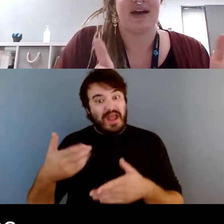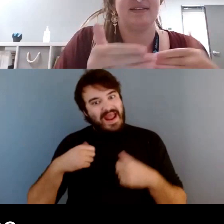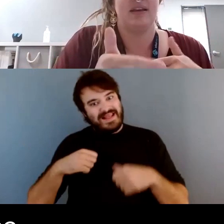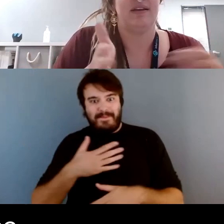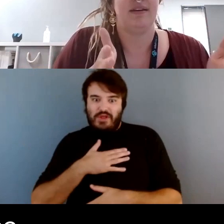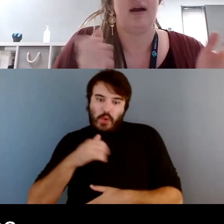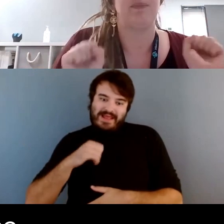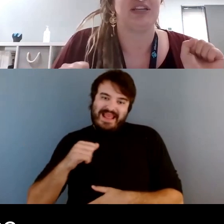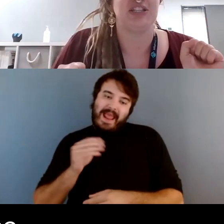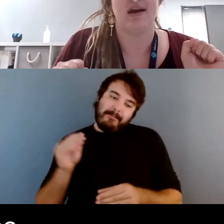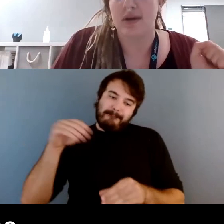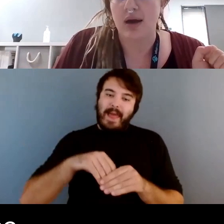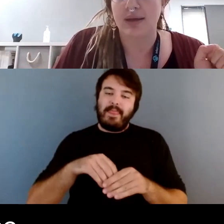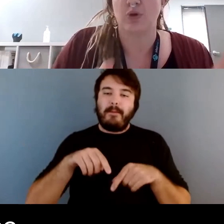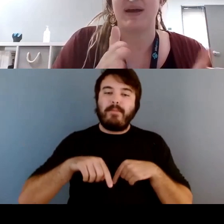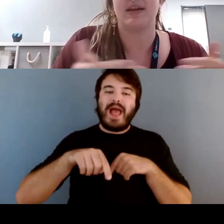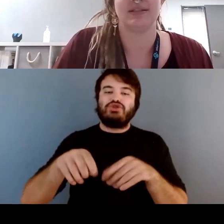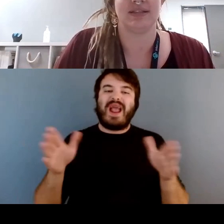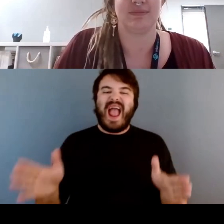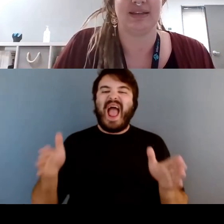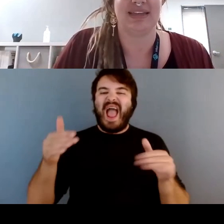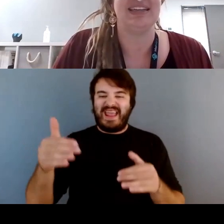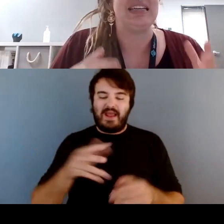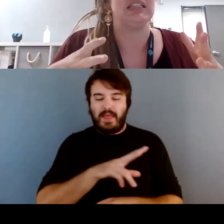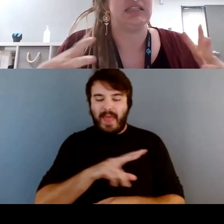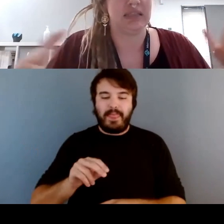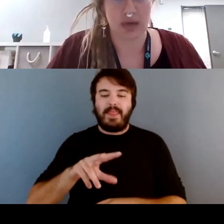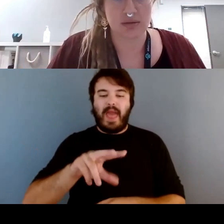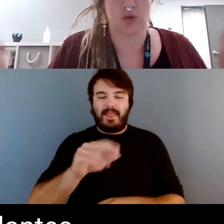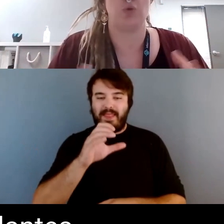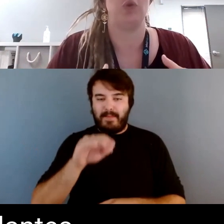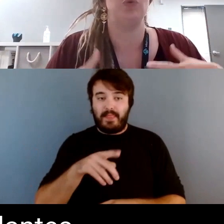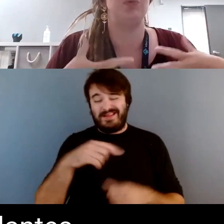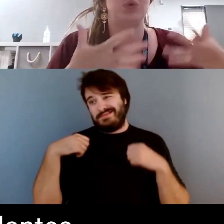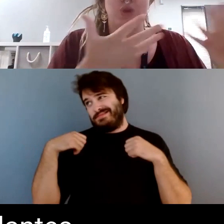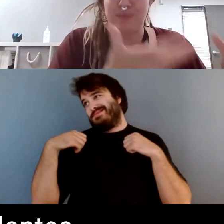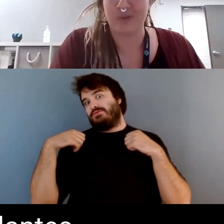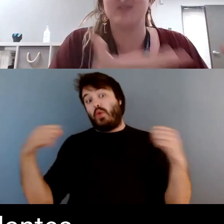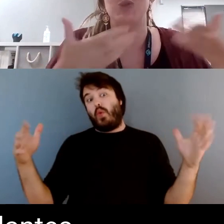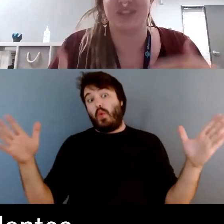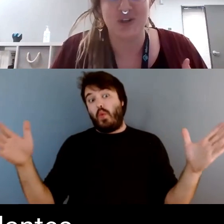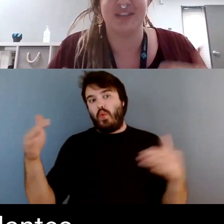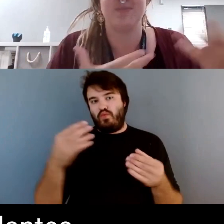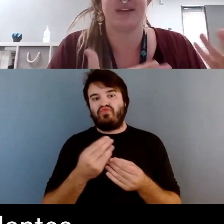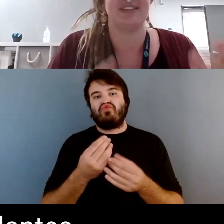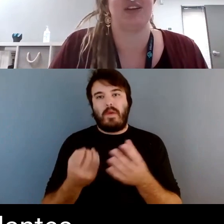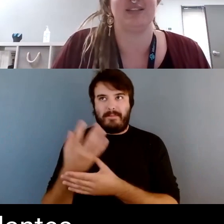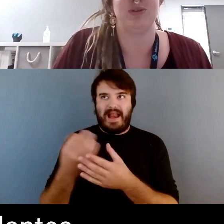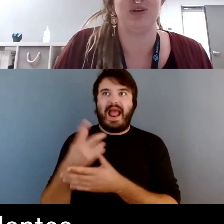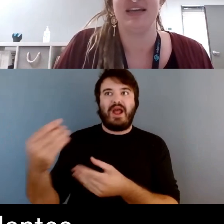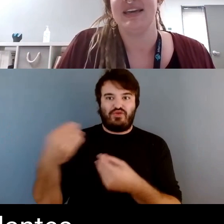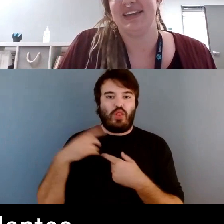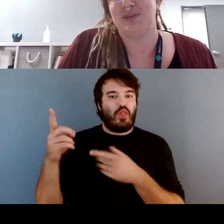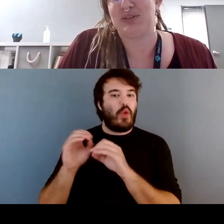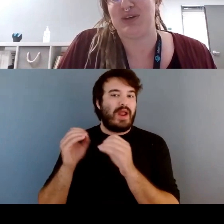planter en potager en carré, donc par 30 cm. Il est immense. Donc, on a eu beaucoup de plantes qui nous ont été données par cet